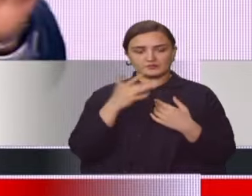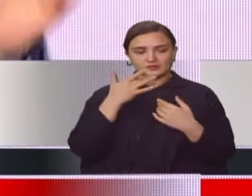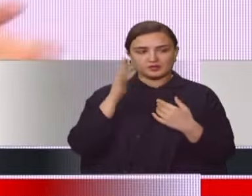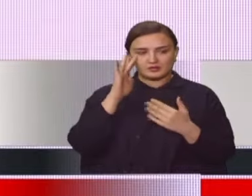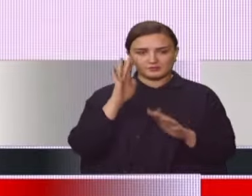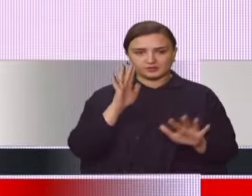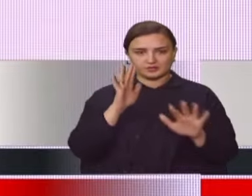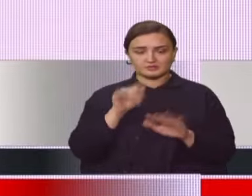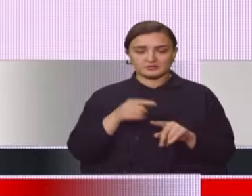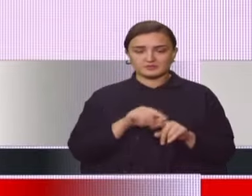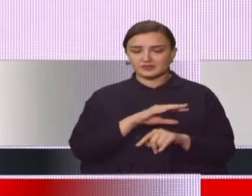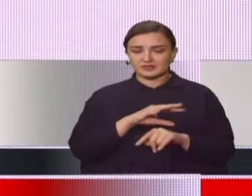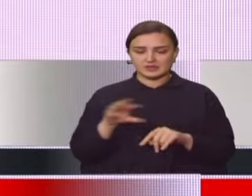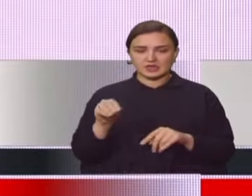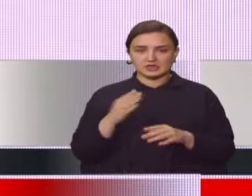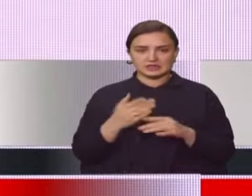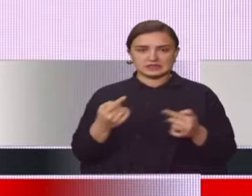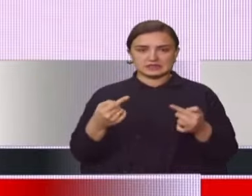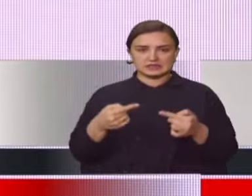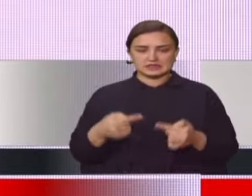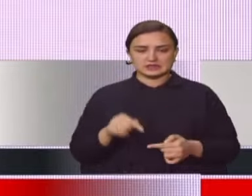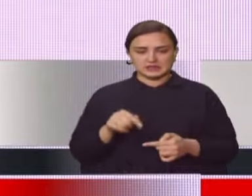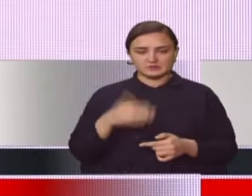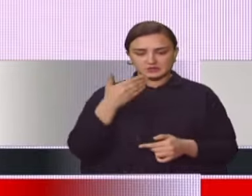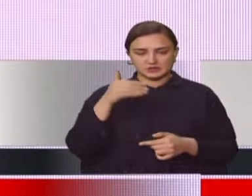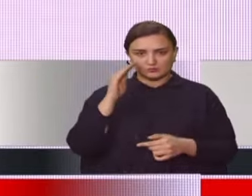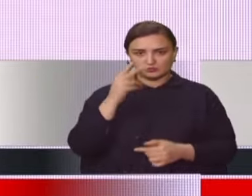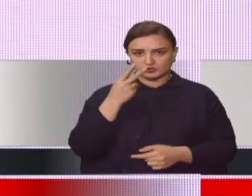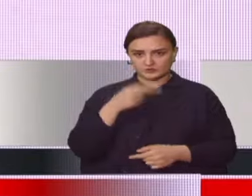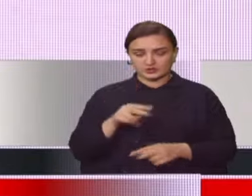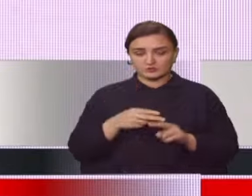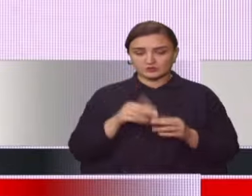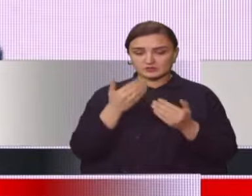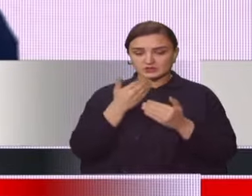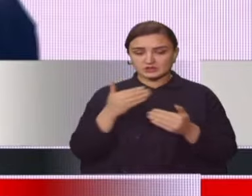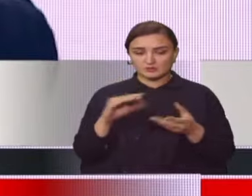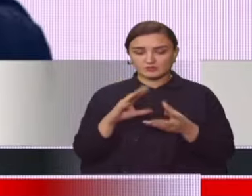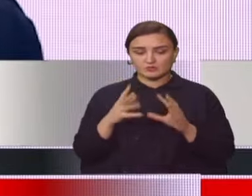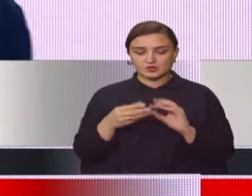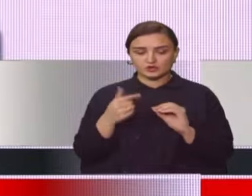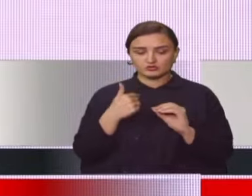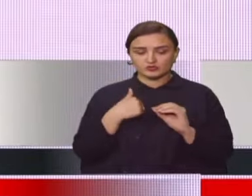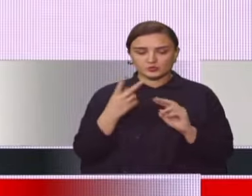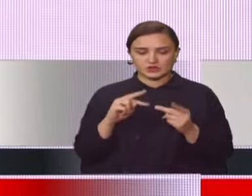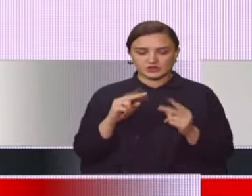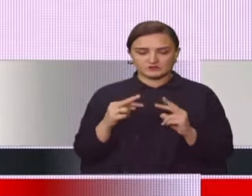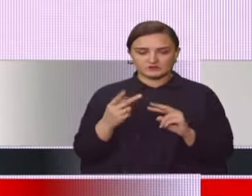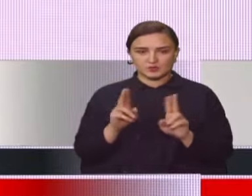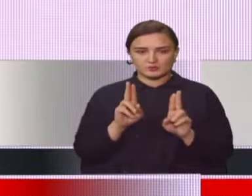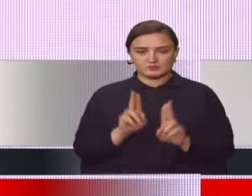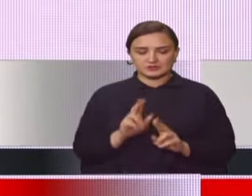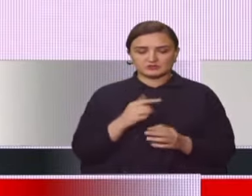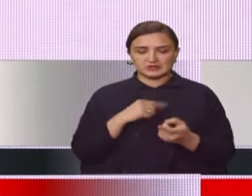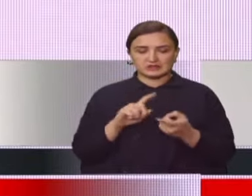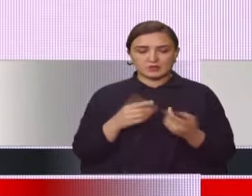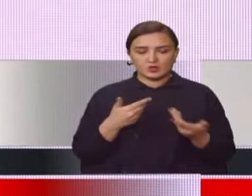და რამას მოყვეთელი ეს პოლიტიკური კრიზისი, რომელიც ამ წელს გაზაფხულზე ჩვენ ნახეთ. ამიტომ საბოლოო ჯამში ჩვენ პრინციპულად უნდა შევცვალოთ ჩვენი